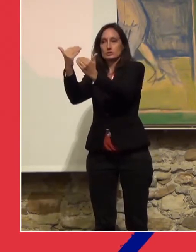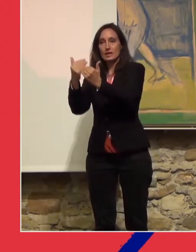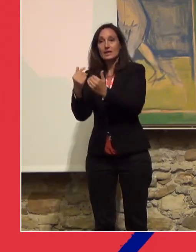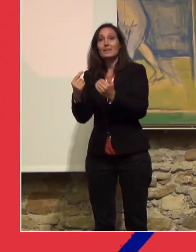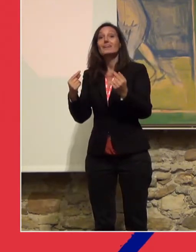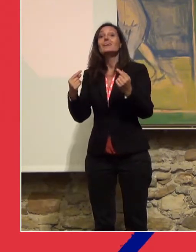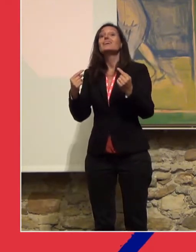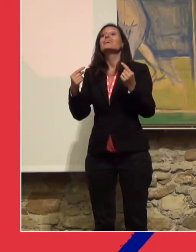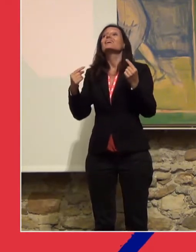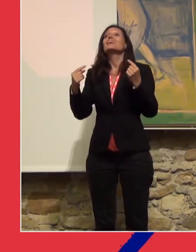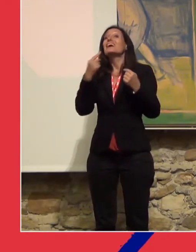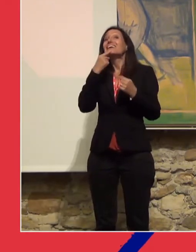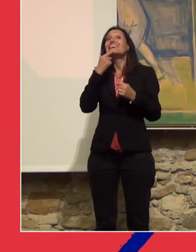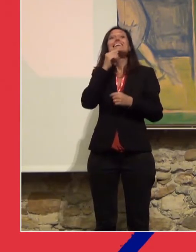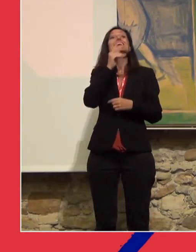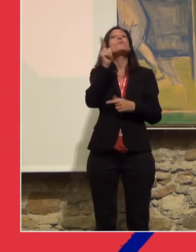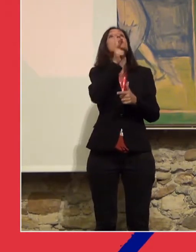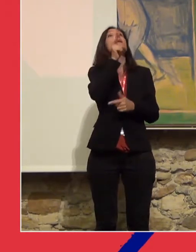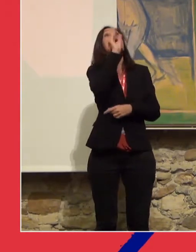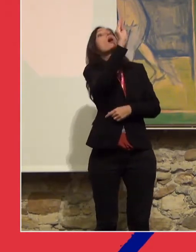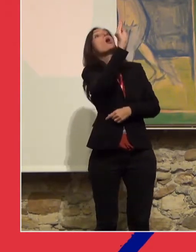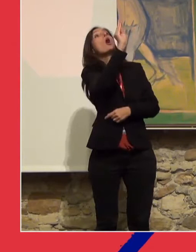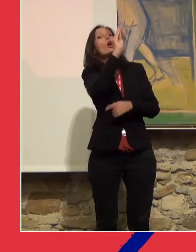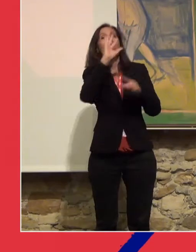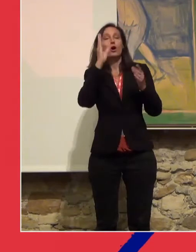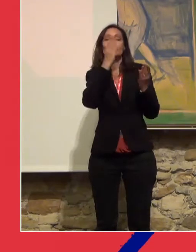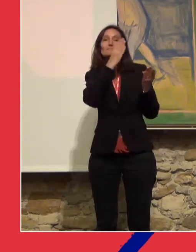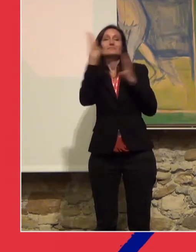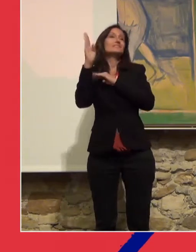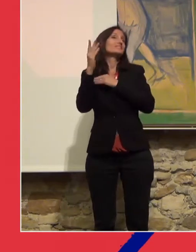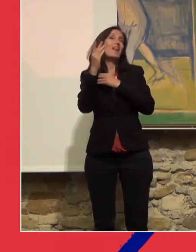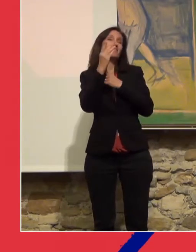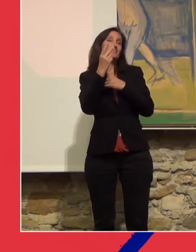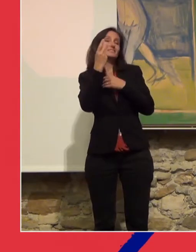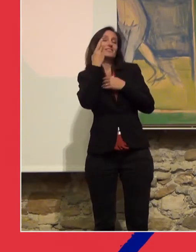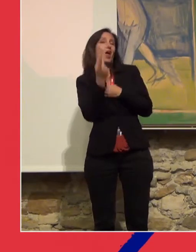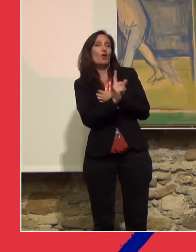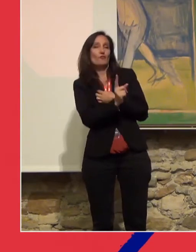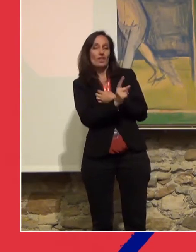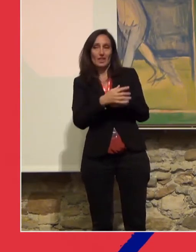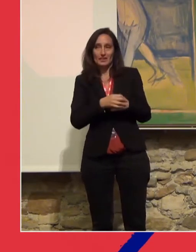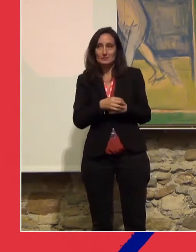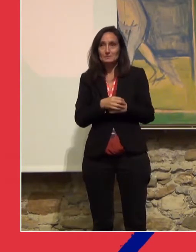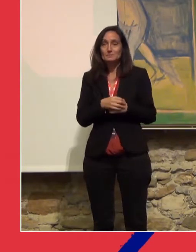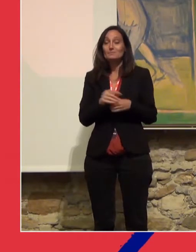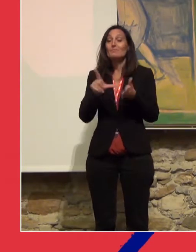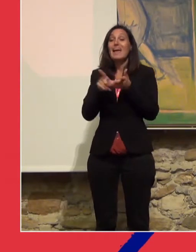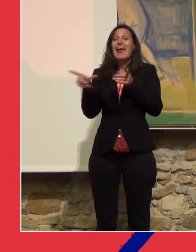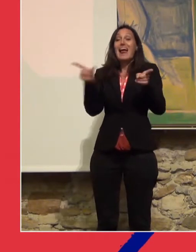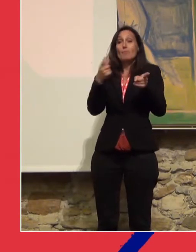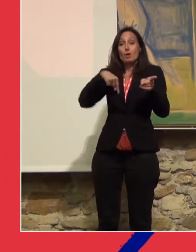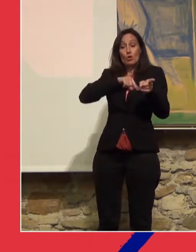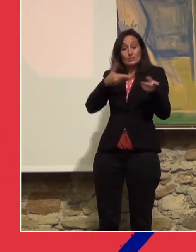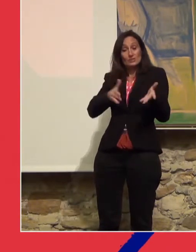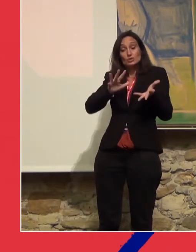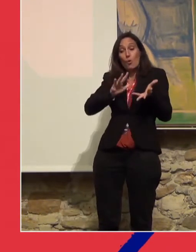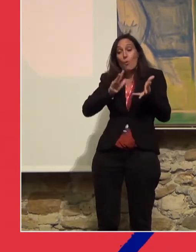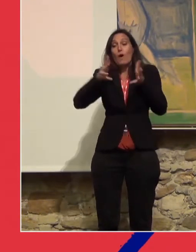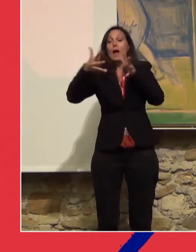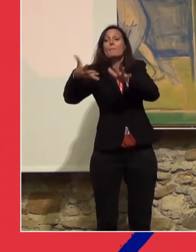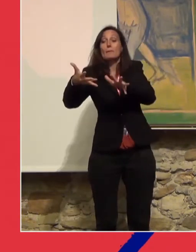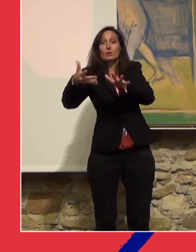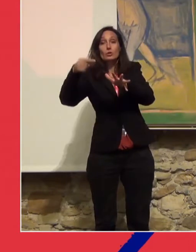non si manifesta. Il cambiamento della nostra epoca oggi non è solo di natura